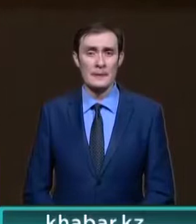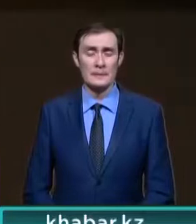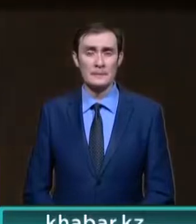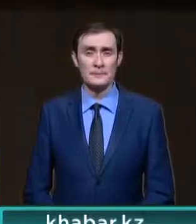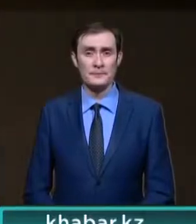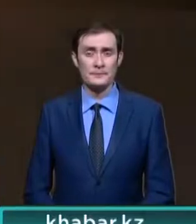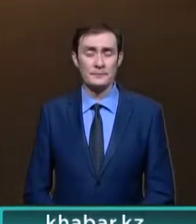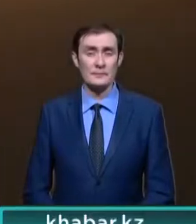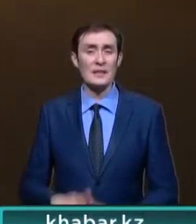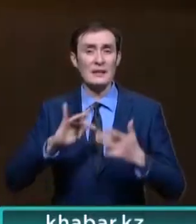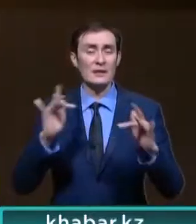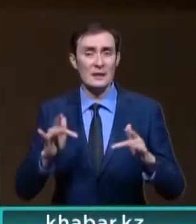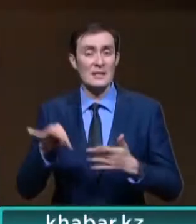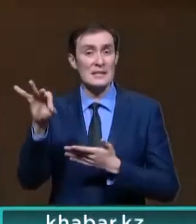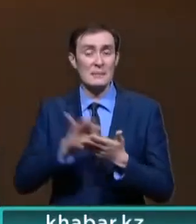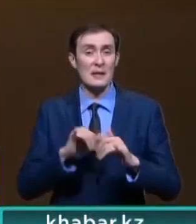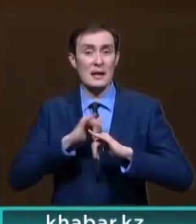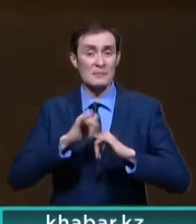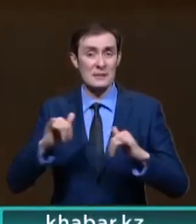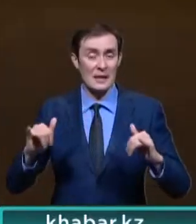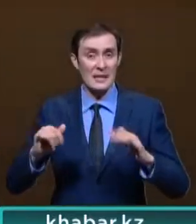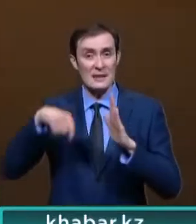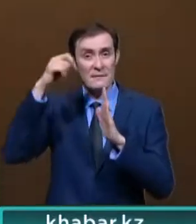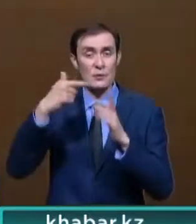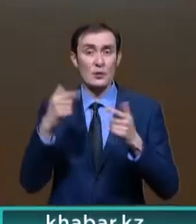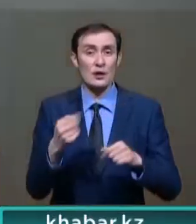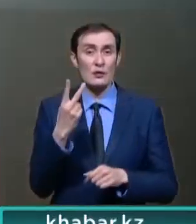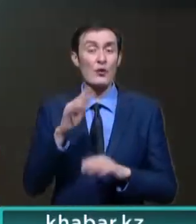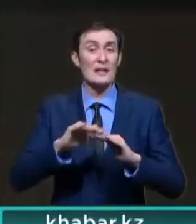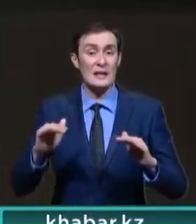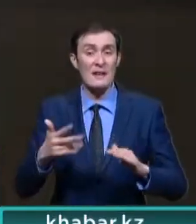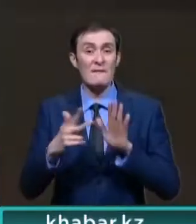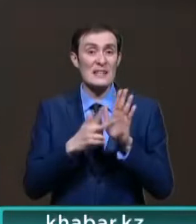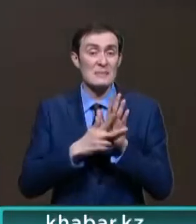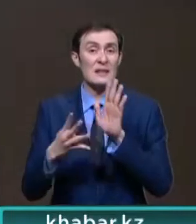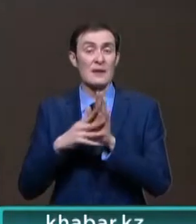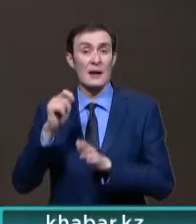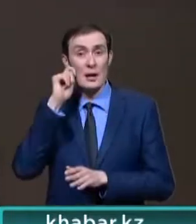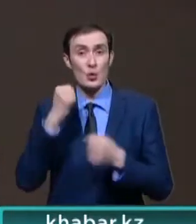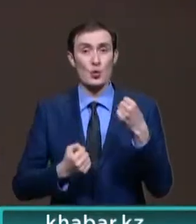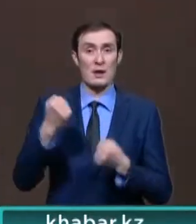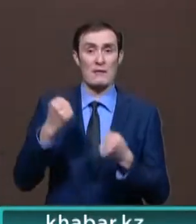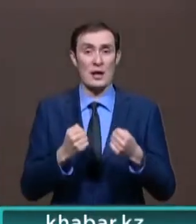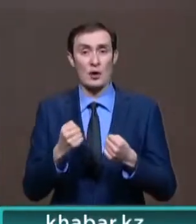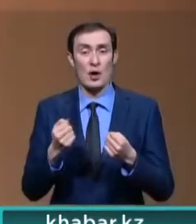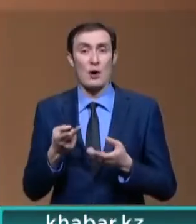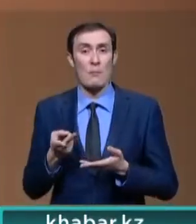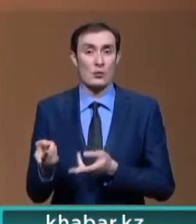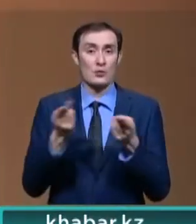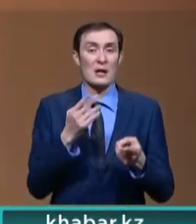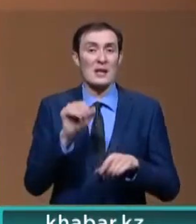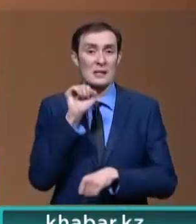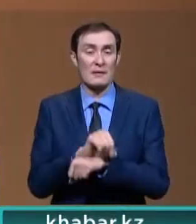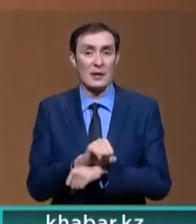в соцсетях стремительно распространяется видео где двое детей 8 и 9 лет управляет погрузчика их